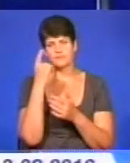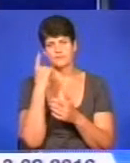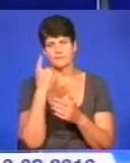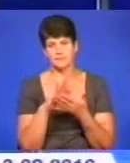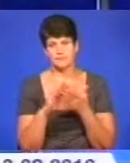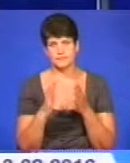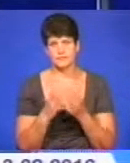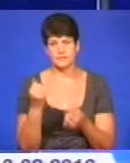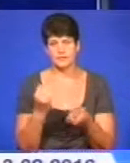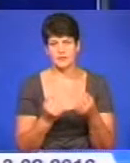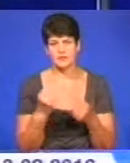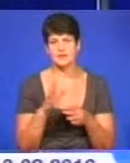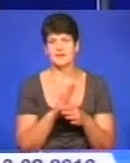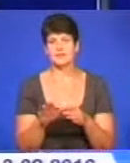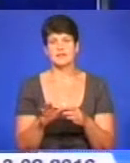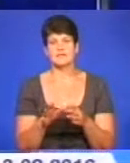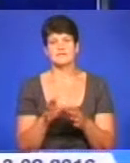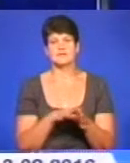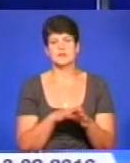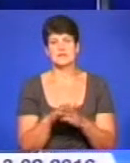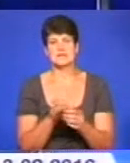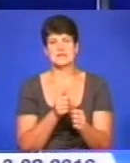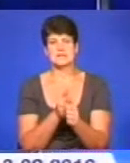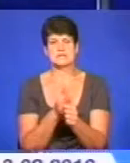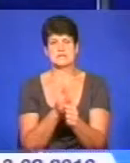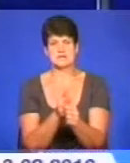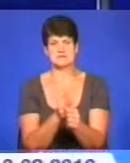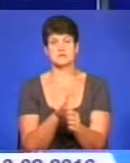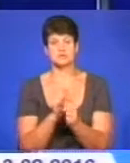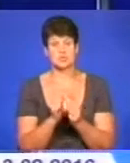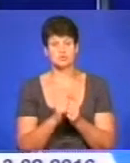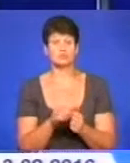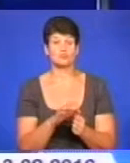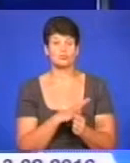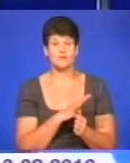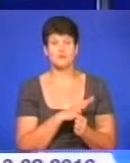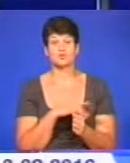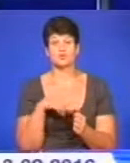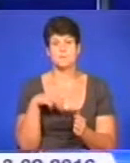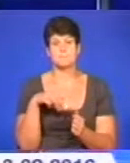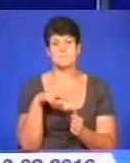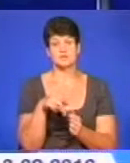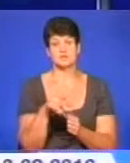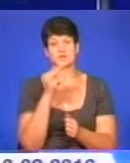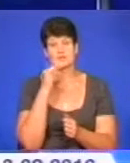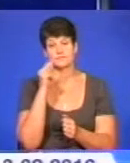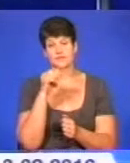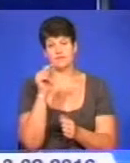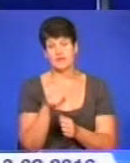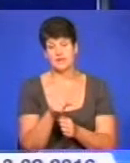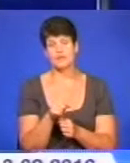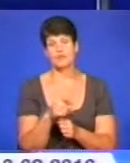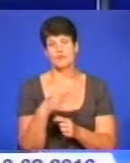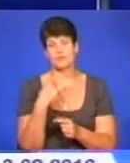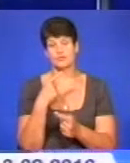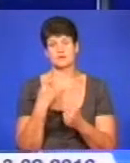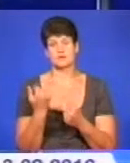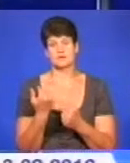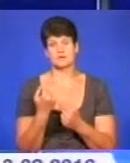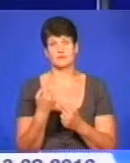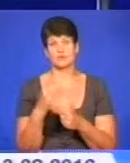недотримання дистанції. Часто винуватцями аварії стають і пішоходи. Як зменшити кількість дорожньо-транспортних пригод, обговорювали в обласному